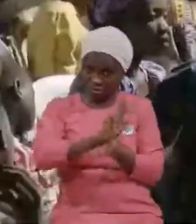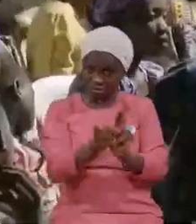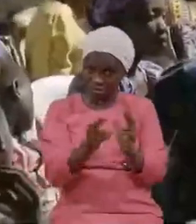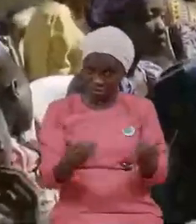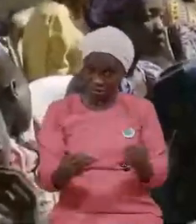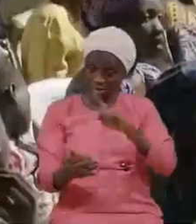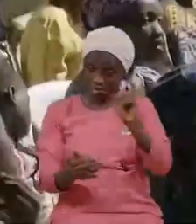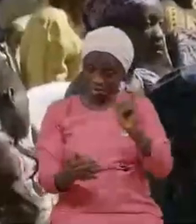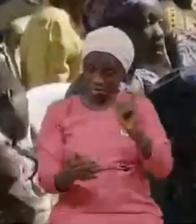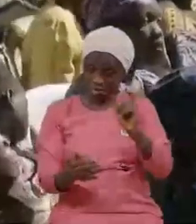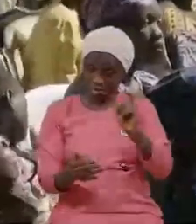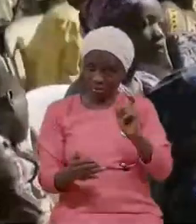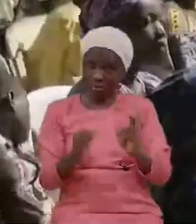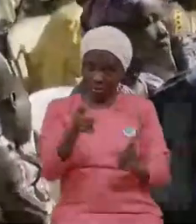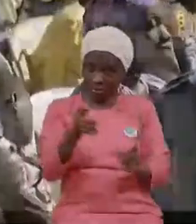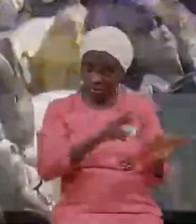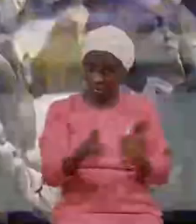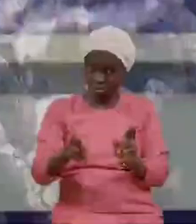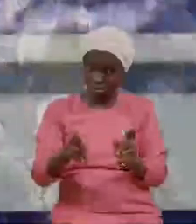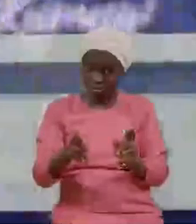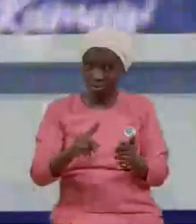Prêt à te détourner de tes péchés?